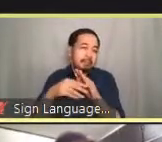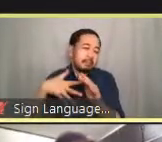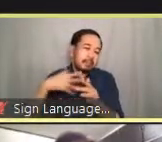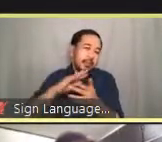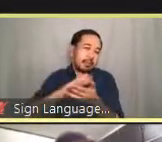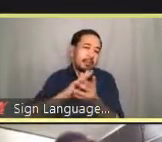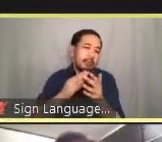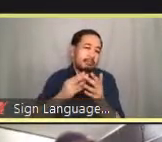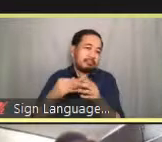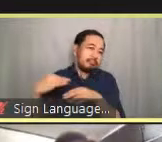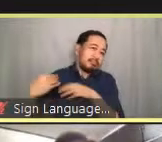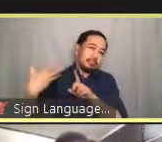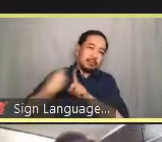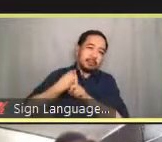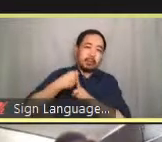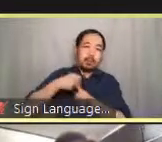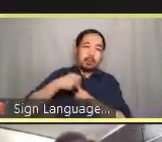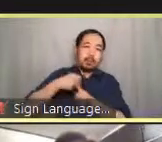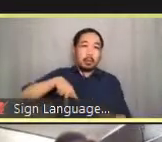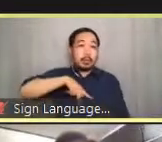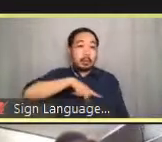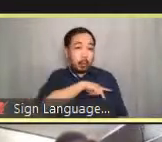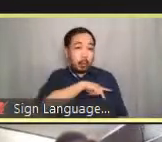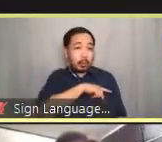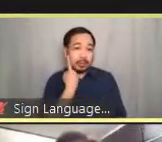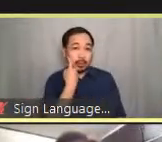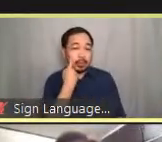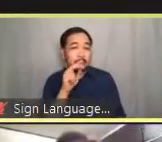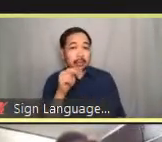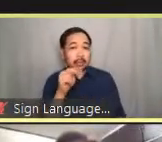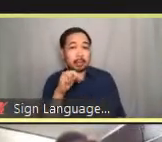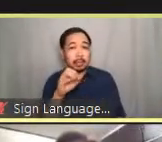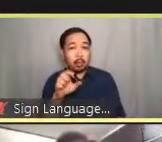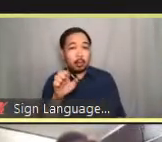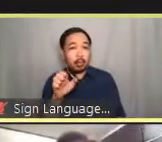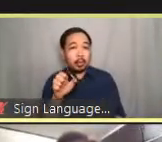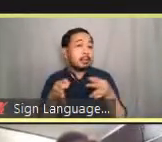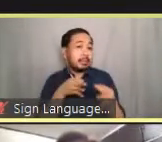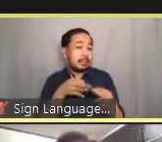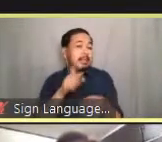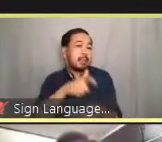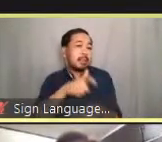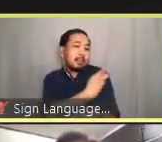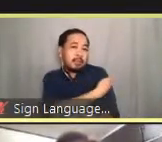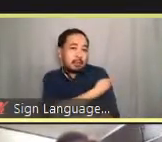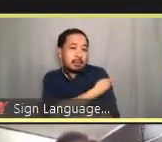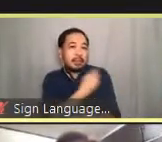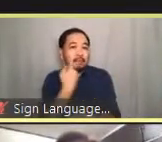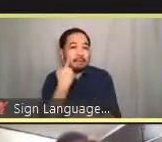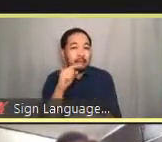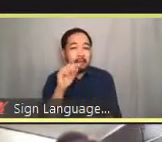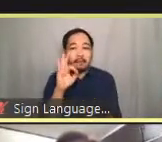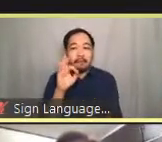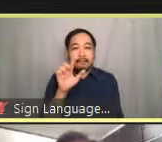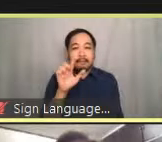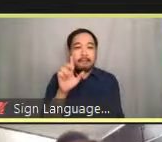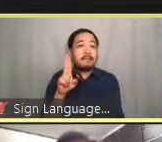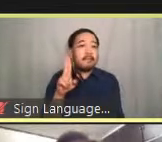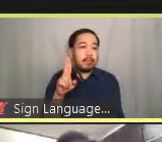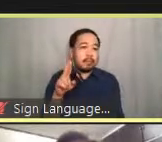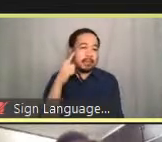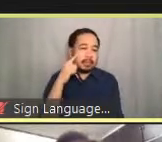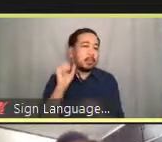kaya nga kung sinabi ni Nicole, kailangan mo na sa flu makakatulong. Lalo na sa panahon